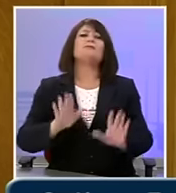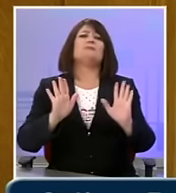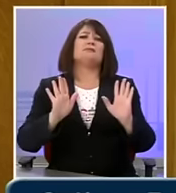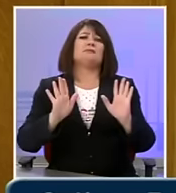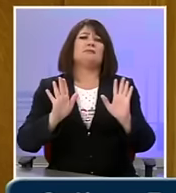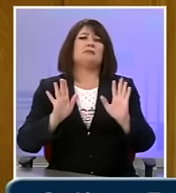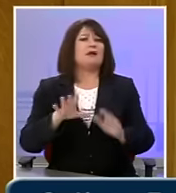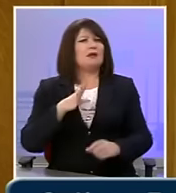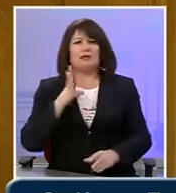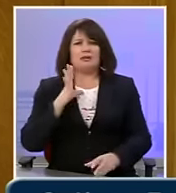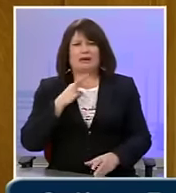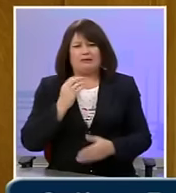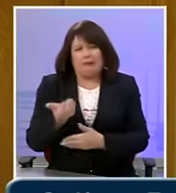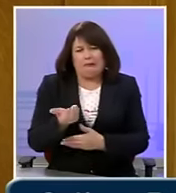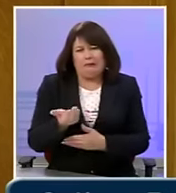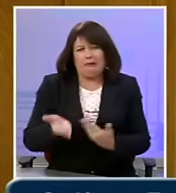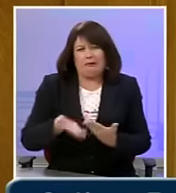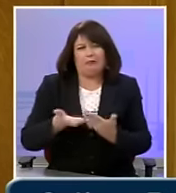θέλετε συμπόνια.